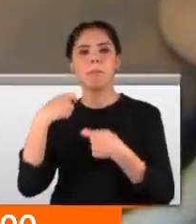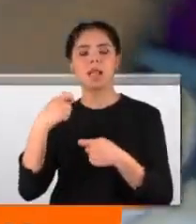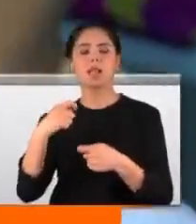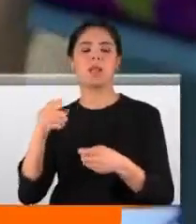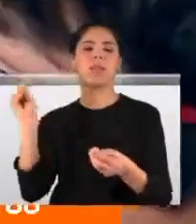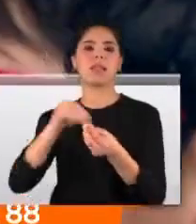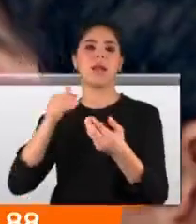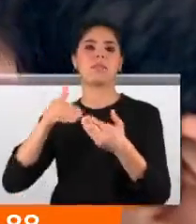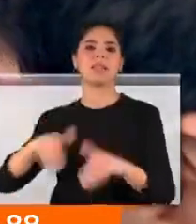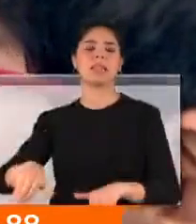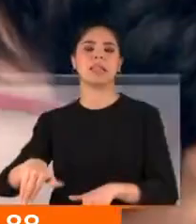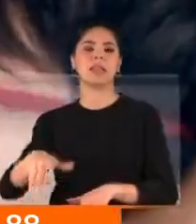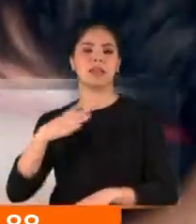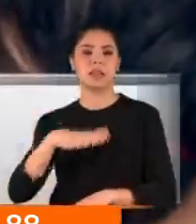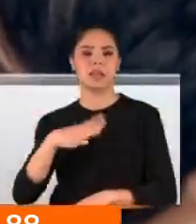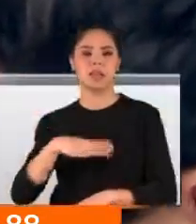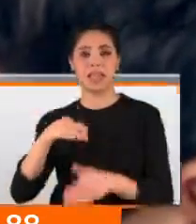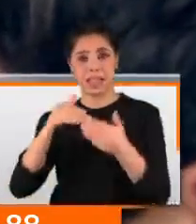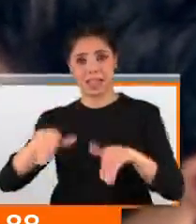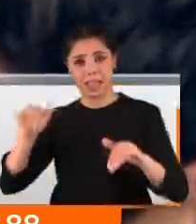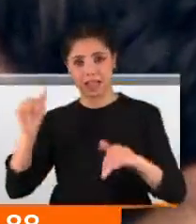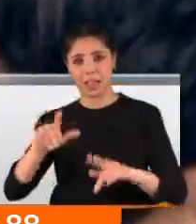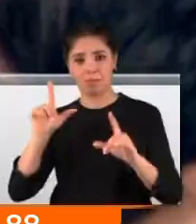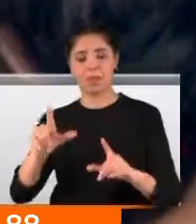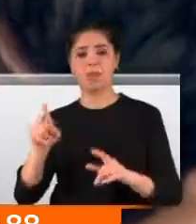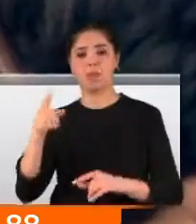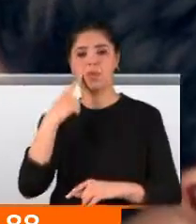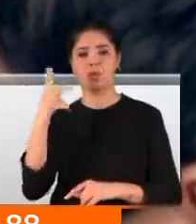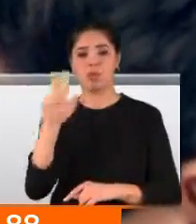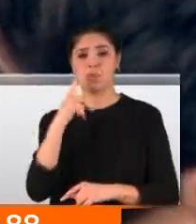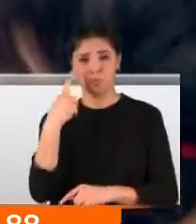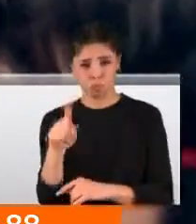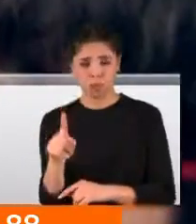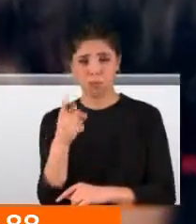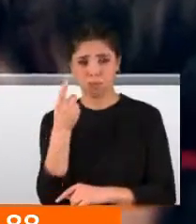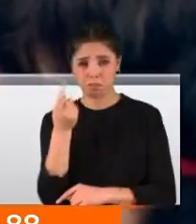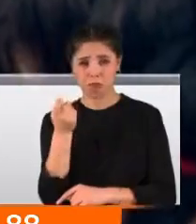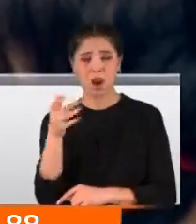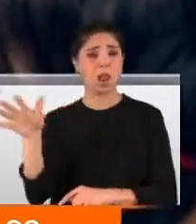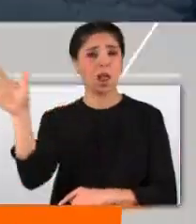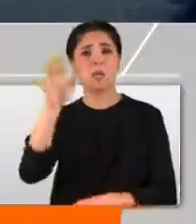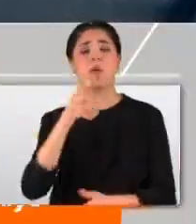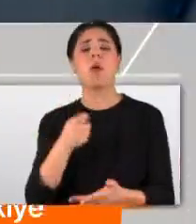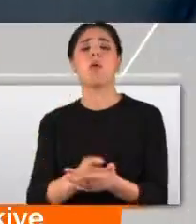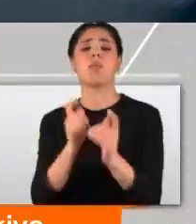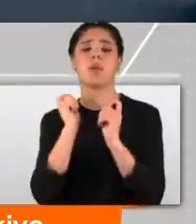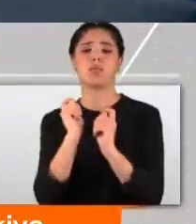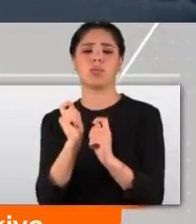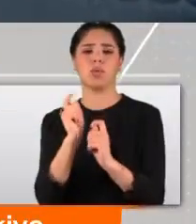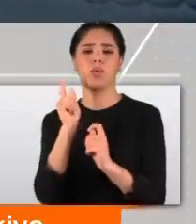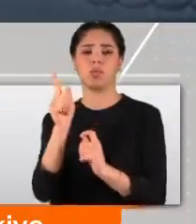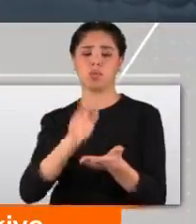sınırı getirilmesi. Kesinlikle sınır gelmeli. Zaten bu gidişle 30 bin lira gibi bir rakamları hiç kimse veremez. Buralarda da bir